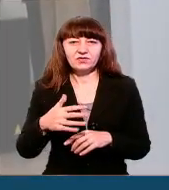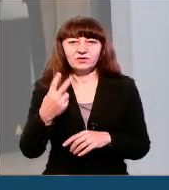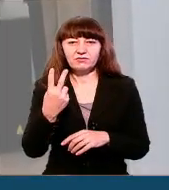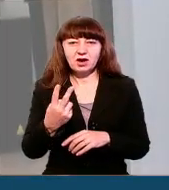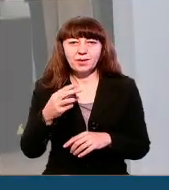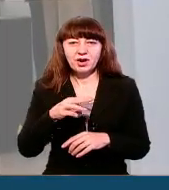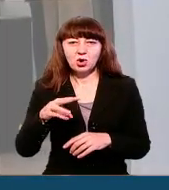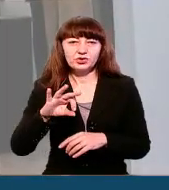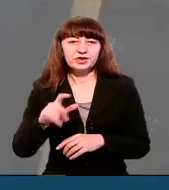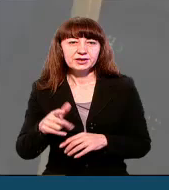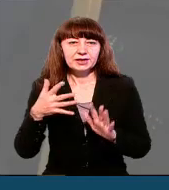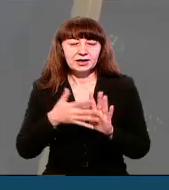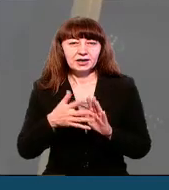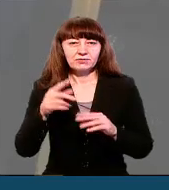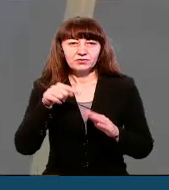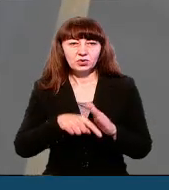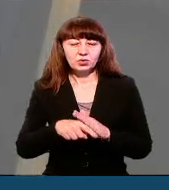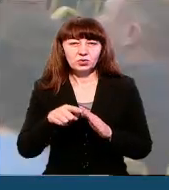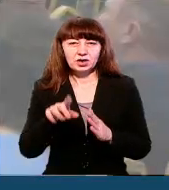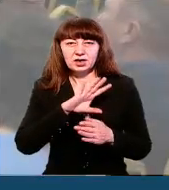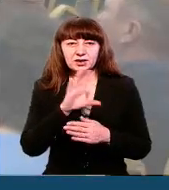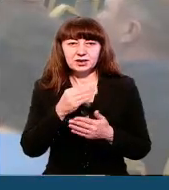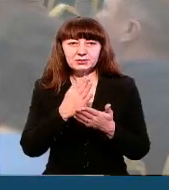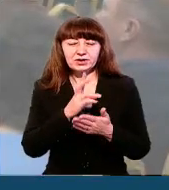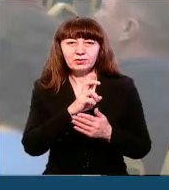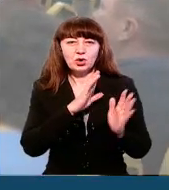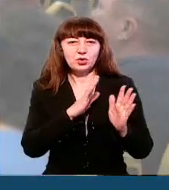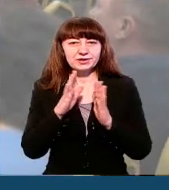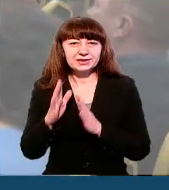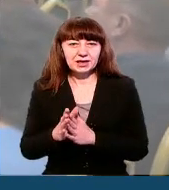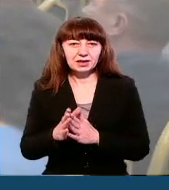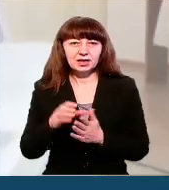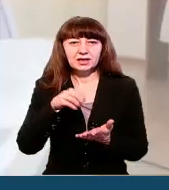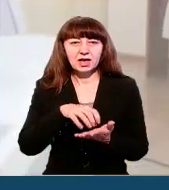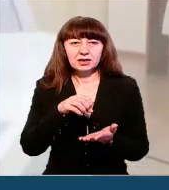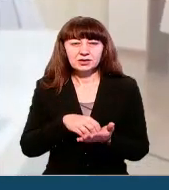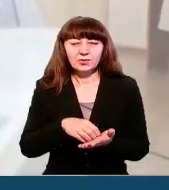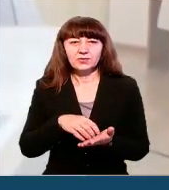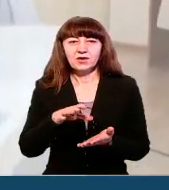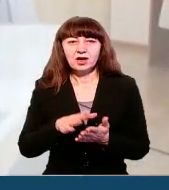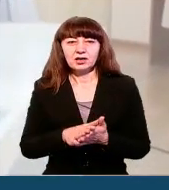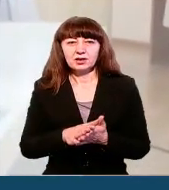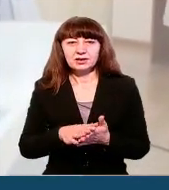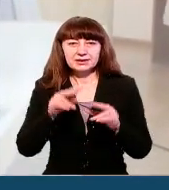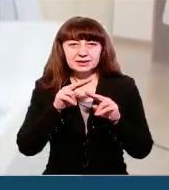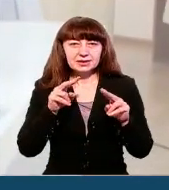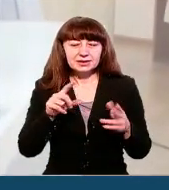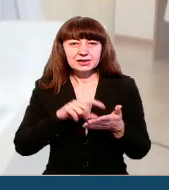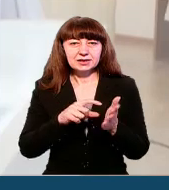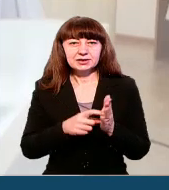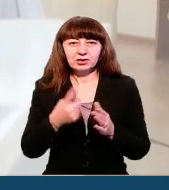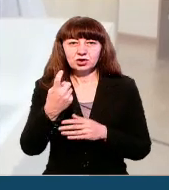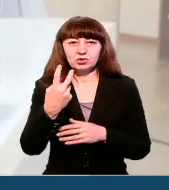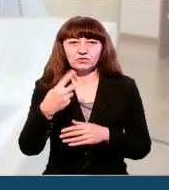120 орындық көрермен залы бар. Мұнда түрлі іс-шаралар, концерттер, көрмелер ұйымдастыруға болады. Я поздравляю вас с